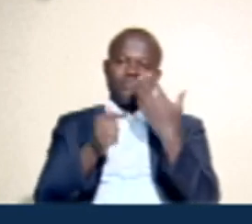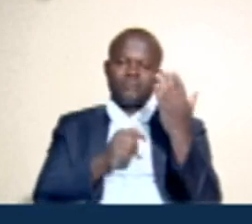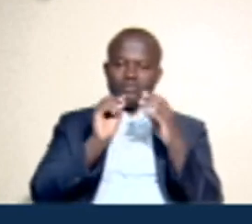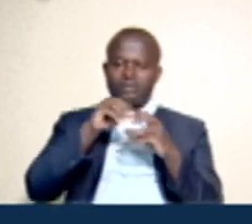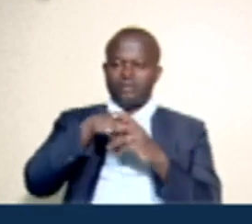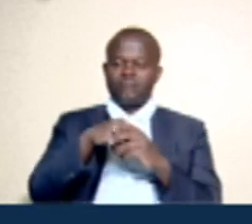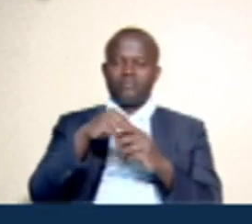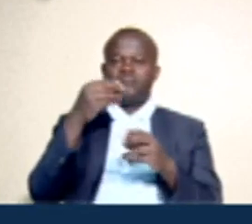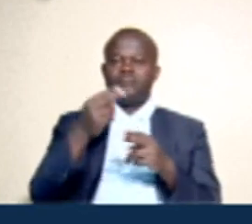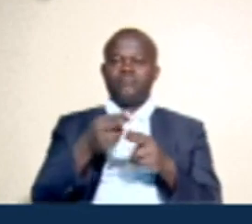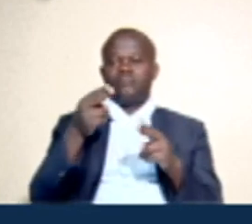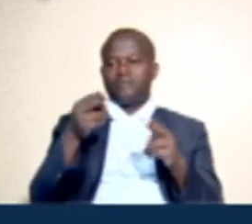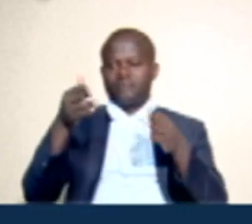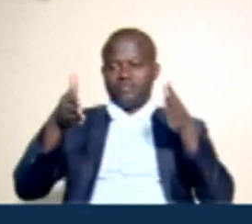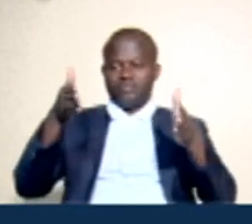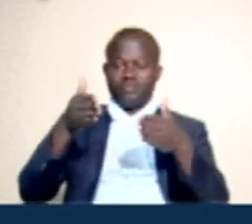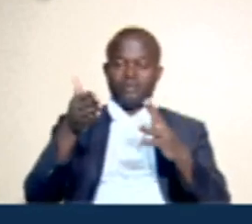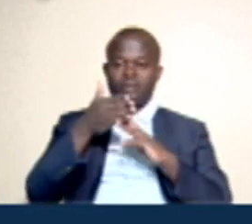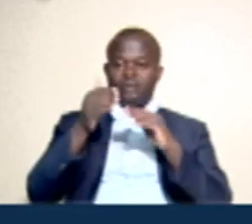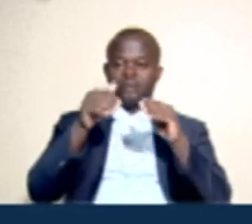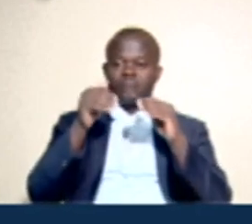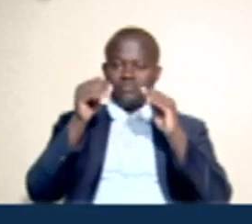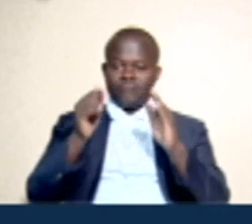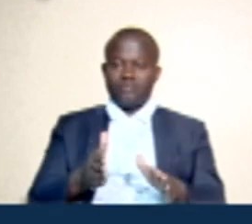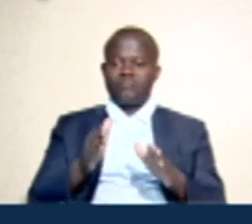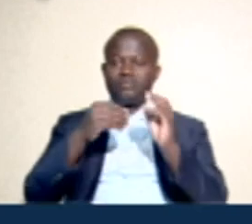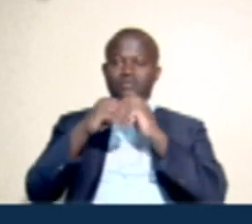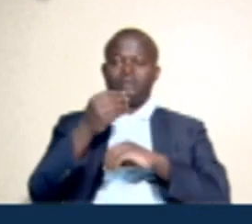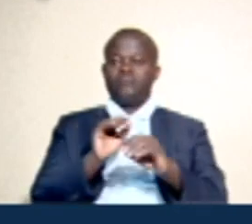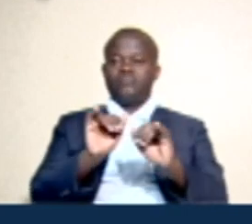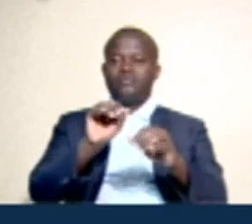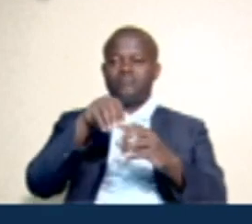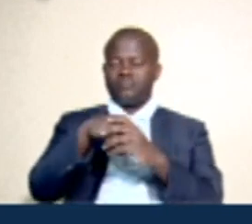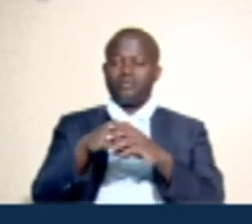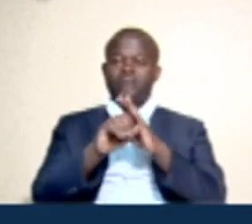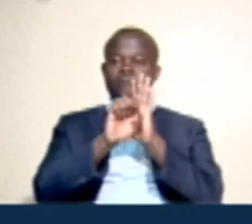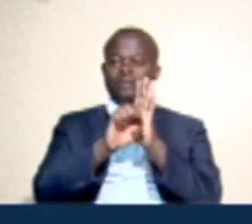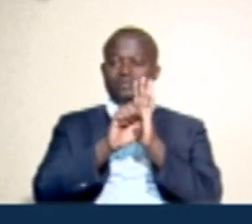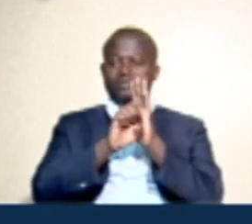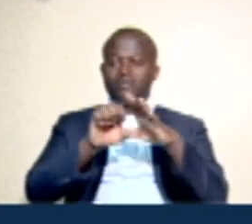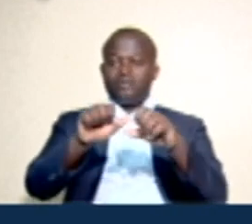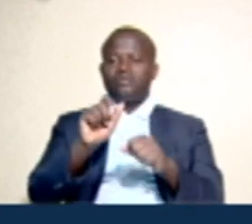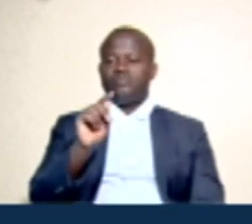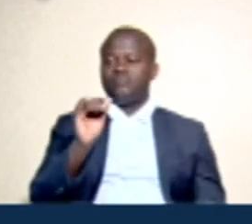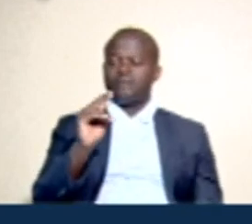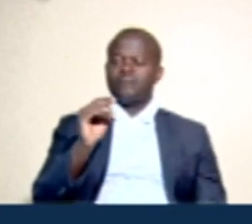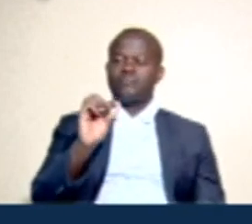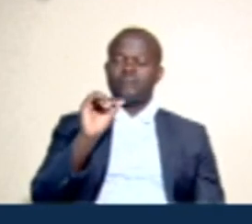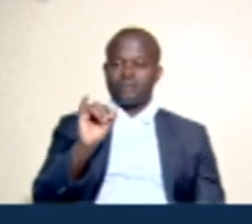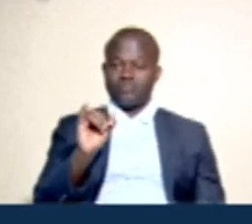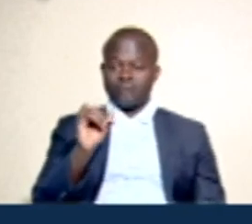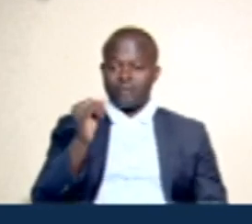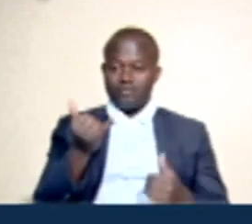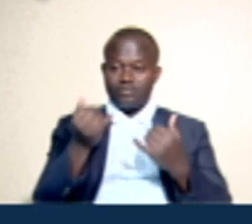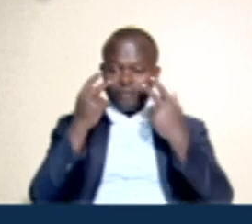dushyiramo noneho icyo nakwita marge hagati yo ku muhinzi no ku masoko, hagasigaramo namuha nk'urugero dufashe nka Kinigi